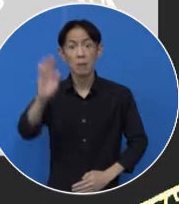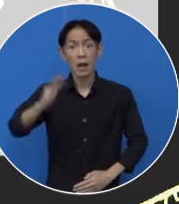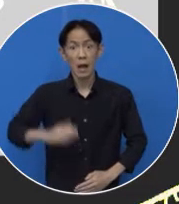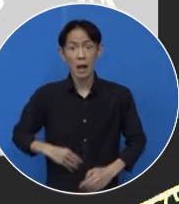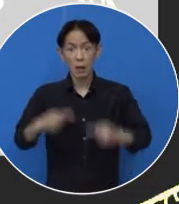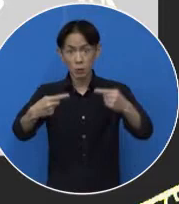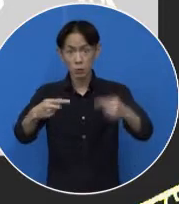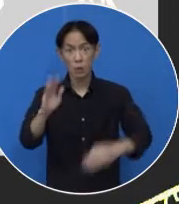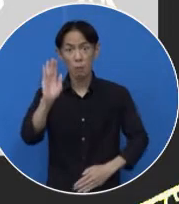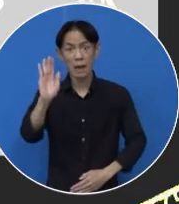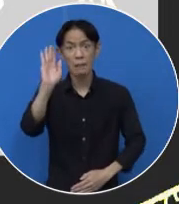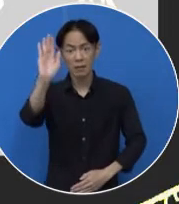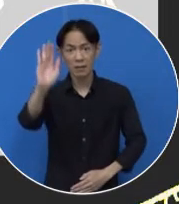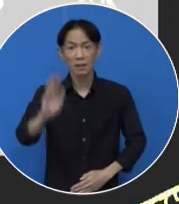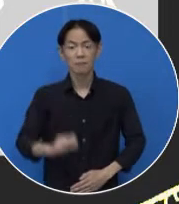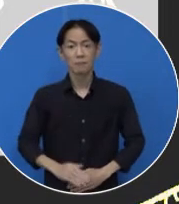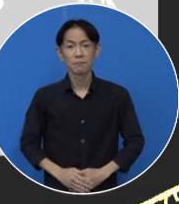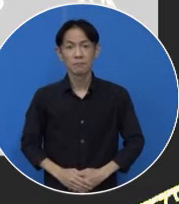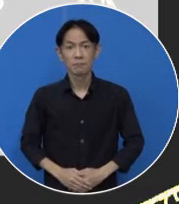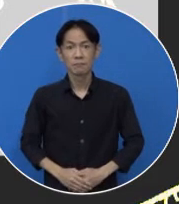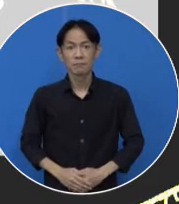前原龍二の前向き宣言。